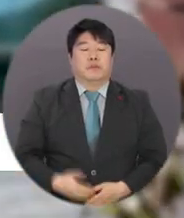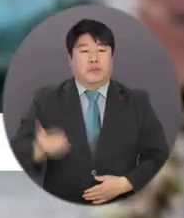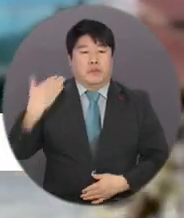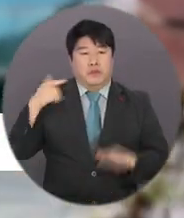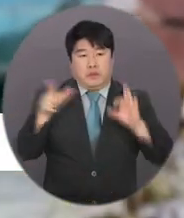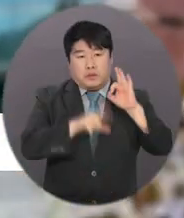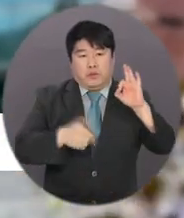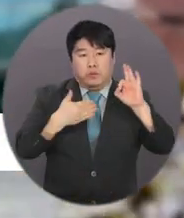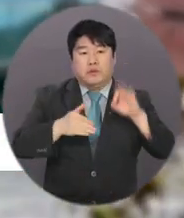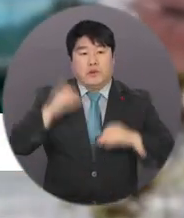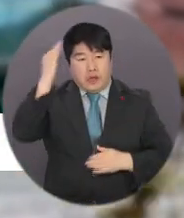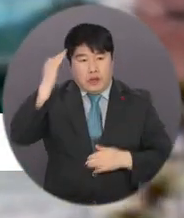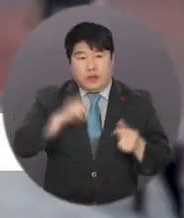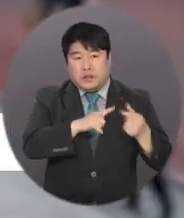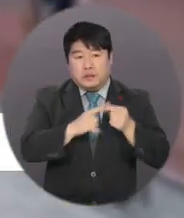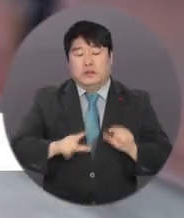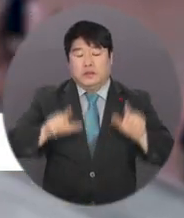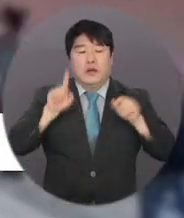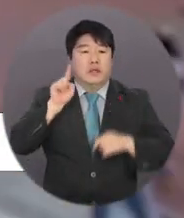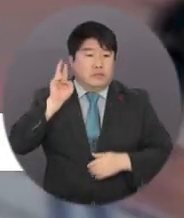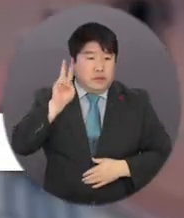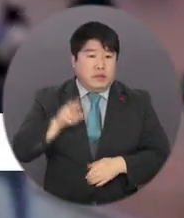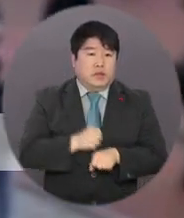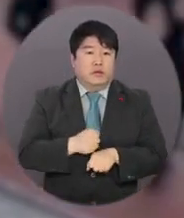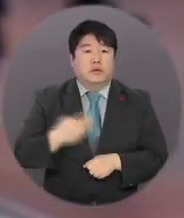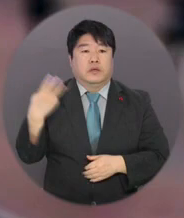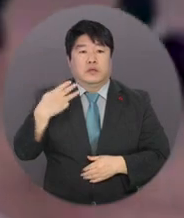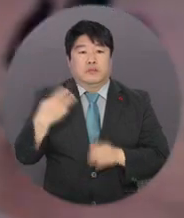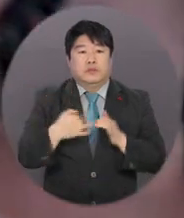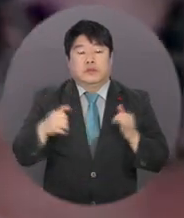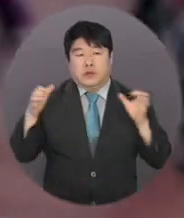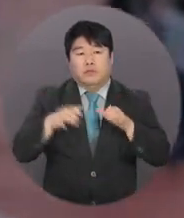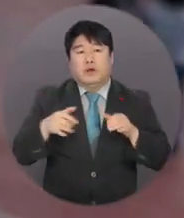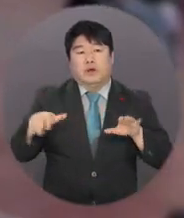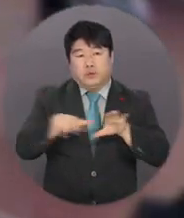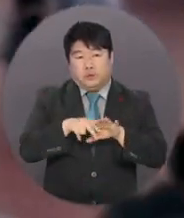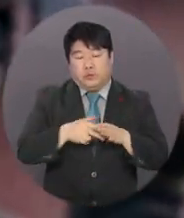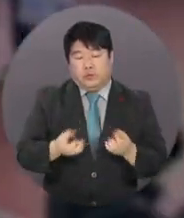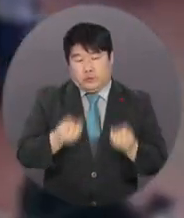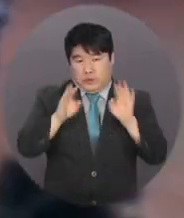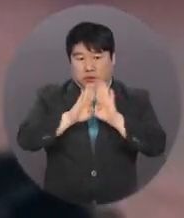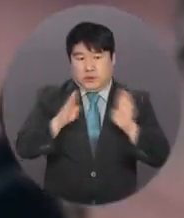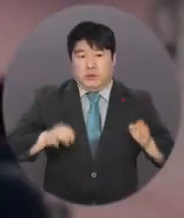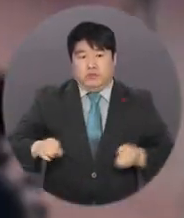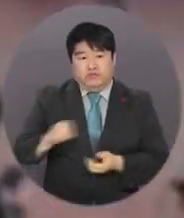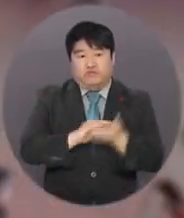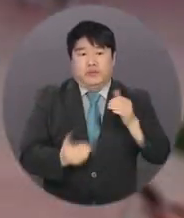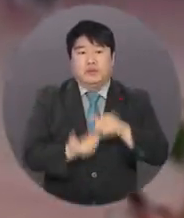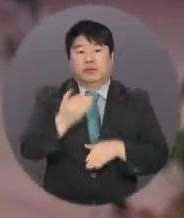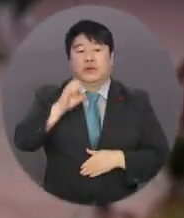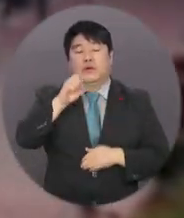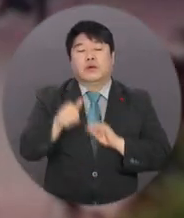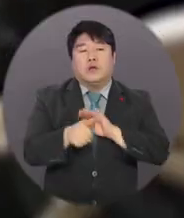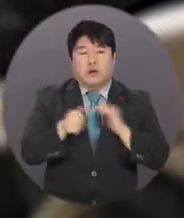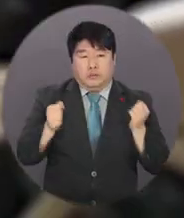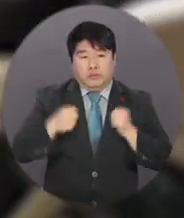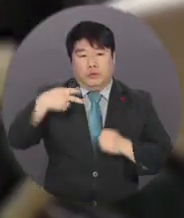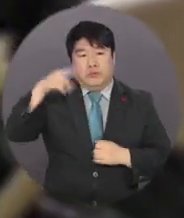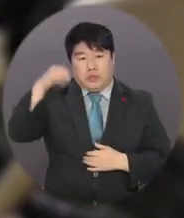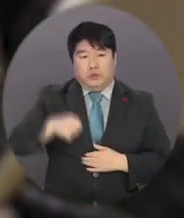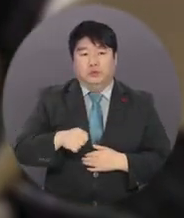지난 10월 9일 한글날 1박 2일로 최대 3천 명이 모인 종교 행사를 열어 논란이 일었던 경북 상주